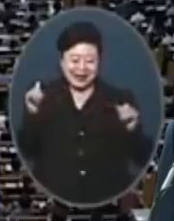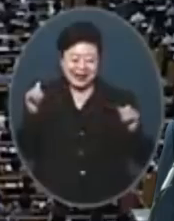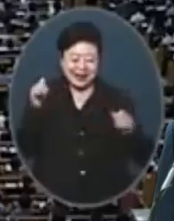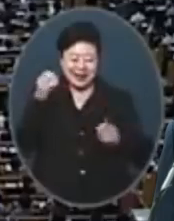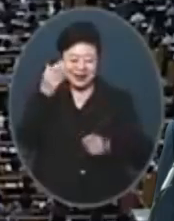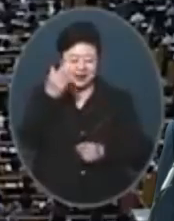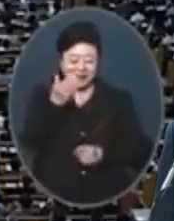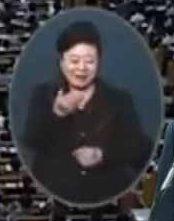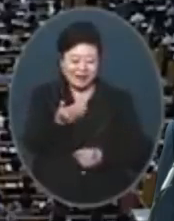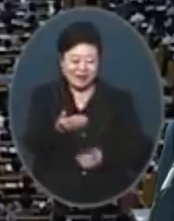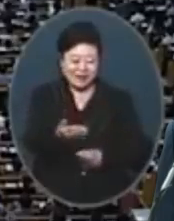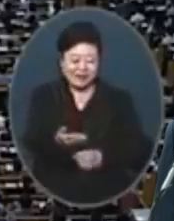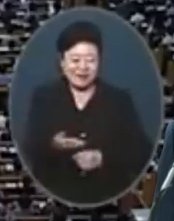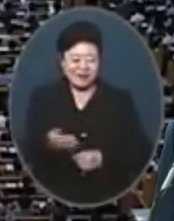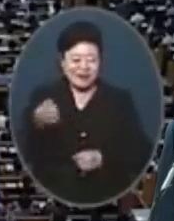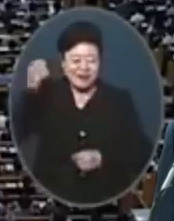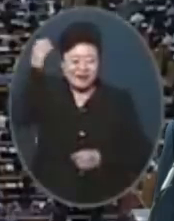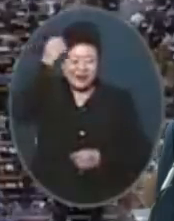자녀,